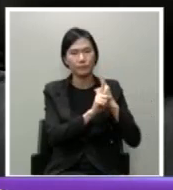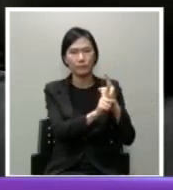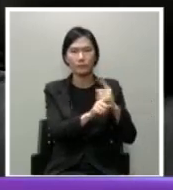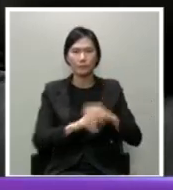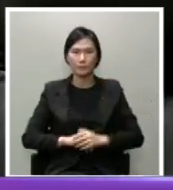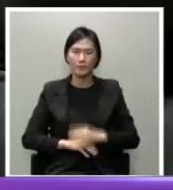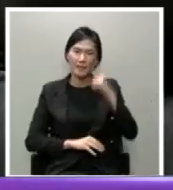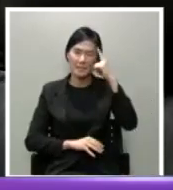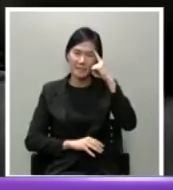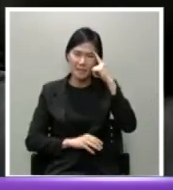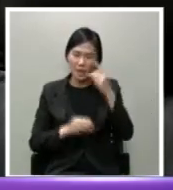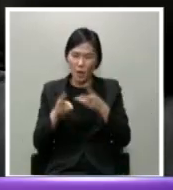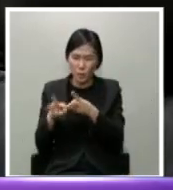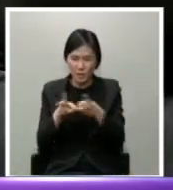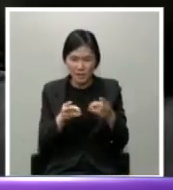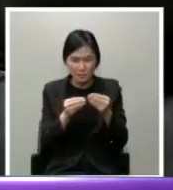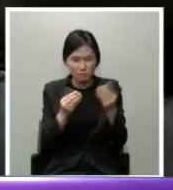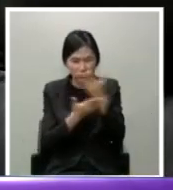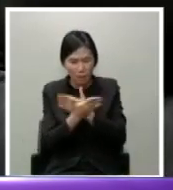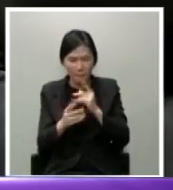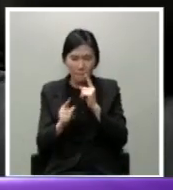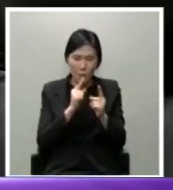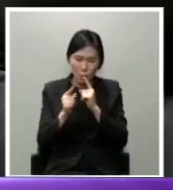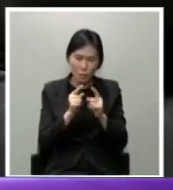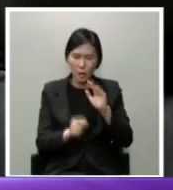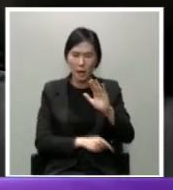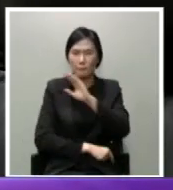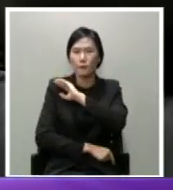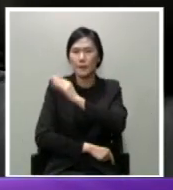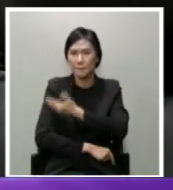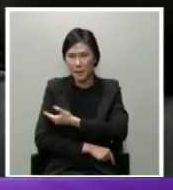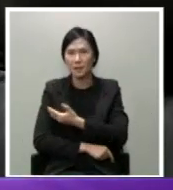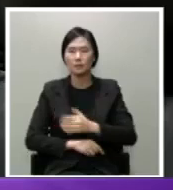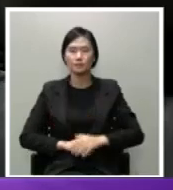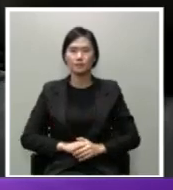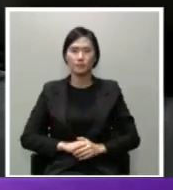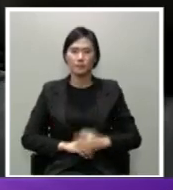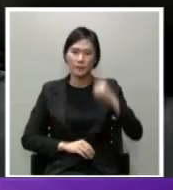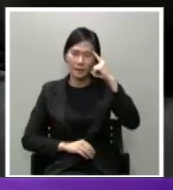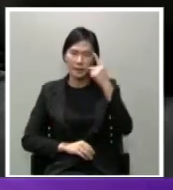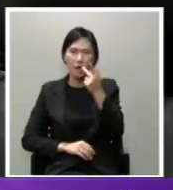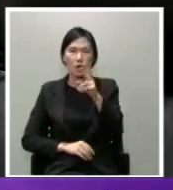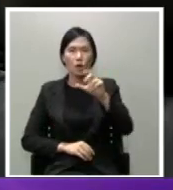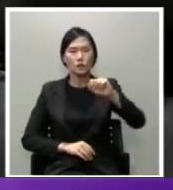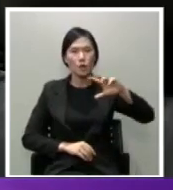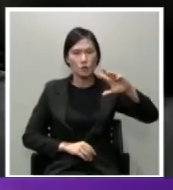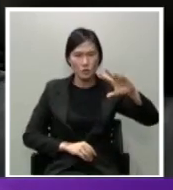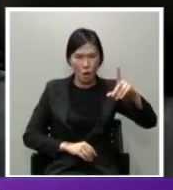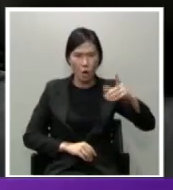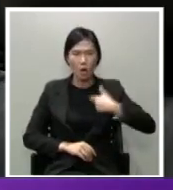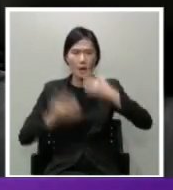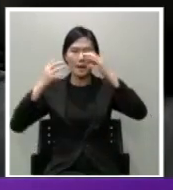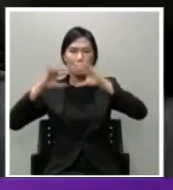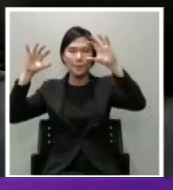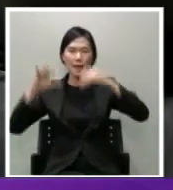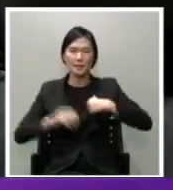แล้วไปหาทางเจรจากับฟิลิปปินส์คสช.และรัฐบาลจะ